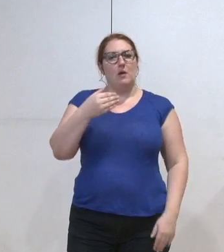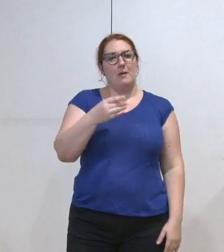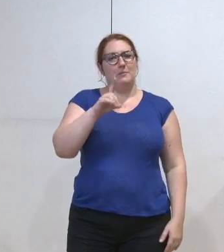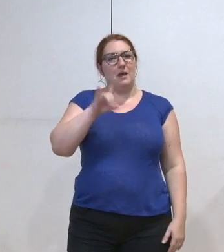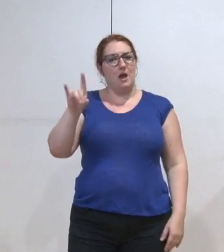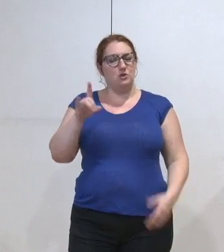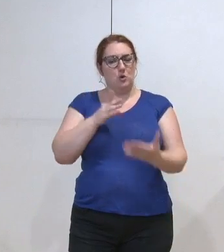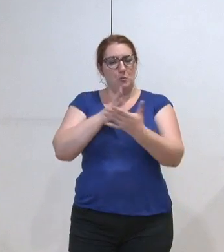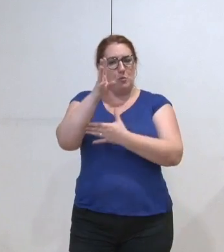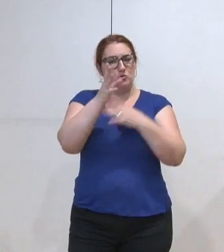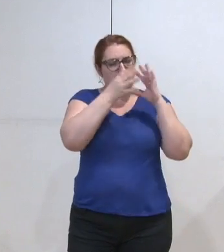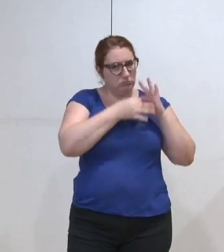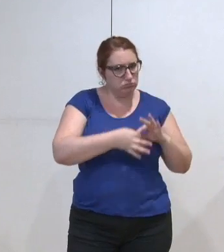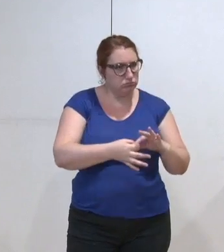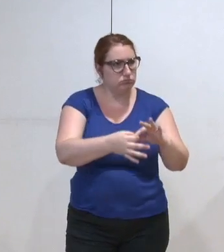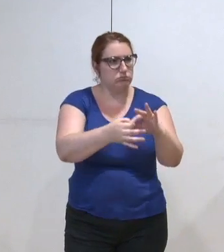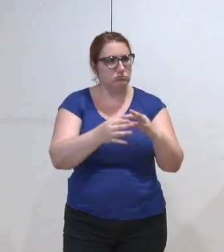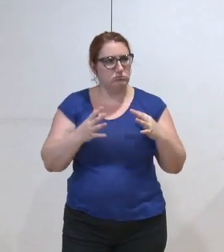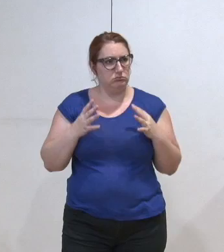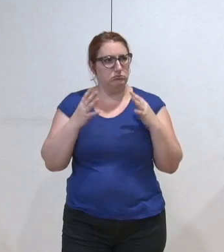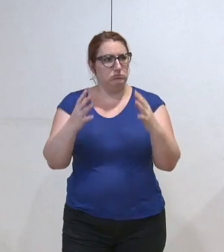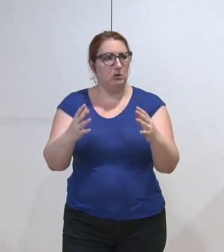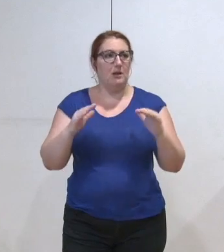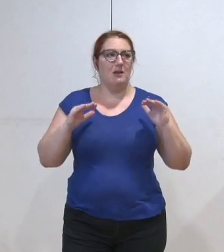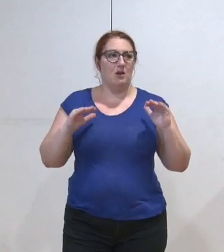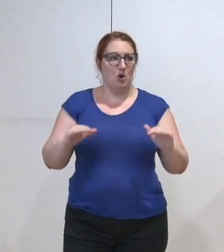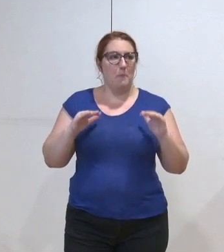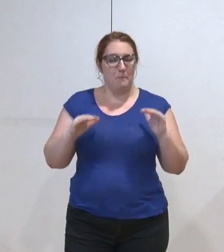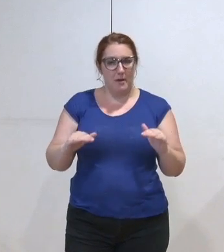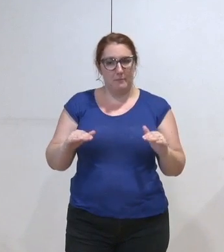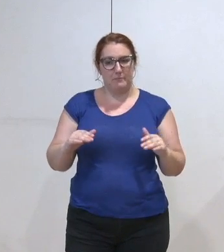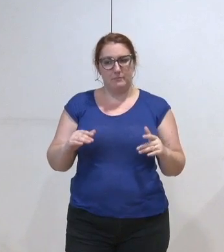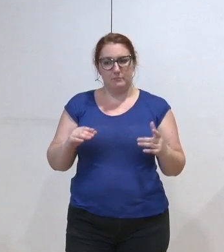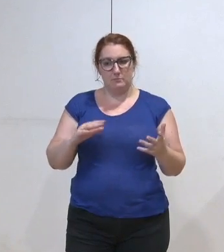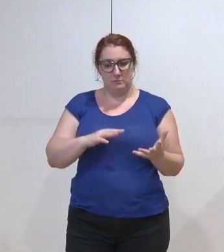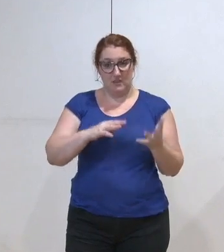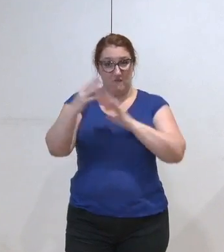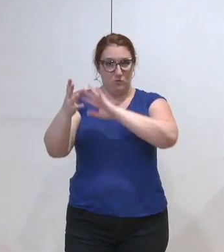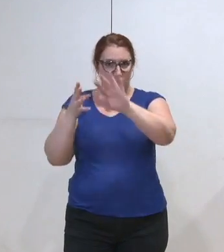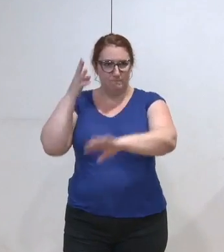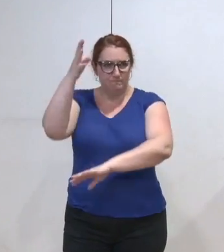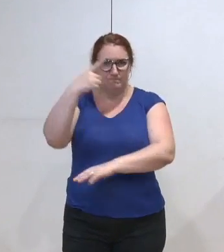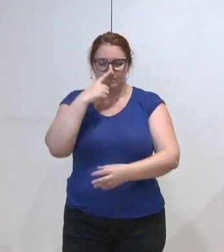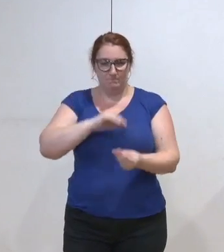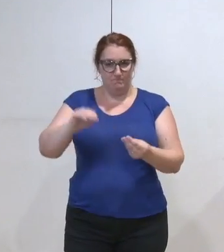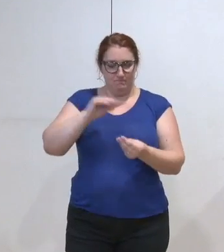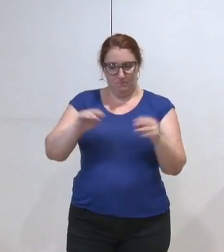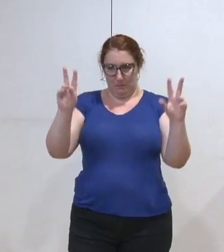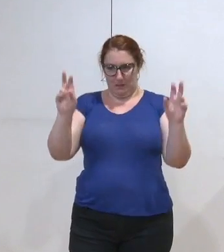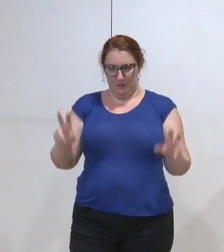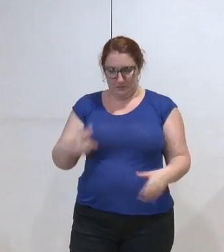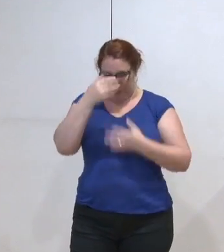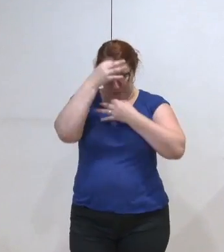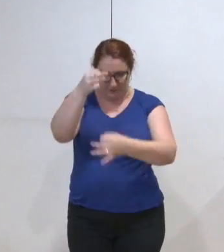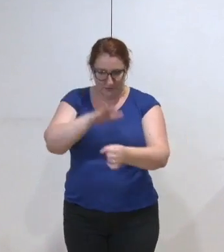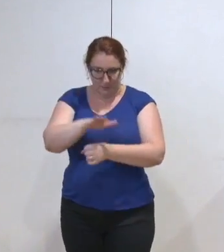projet il y a tout de même des mentions d'évolution à venir qui peuvent interroger parce qu'elles sont très imprécises vous évoquez